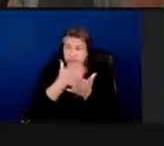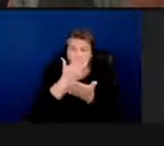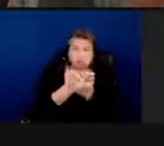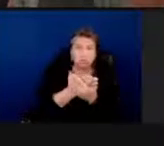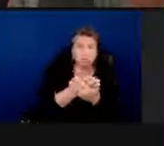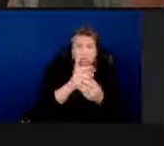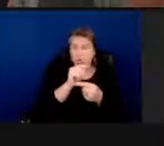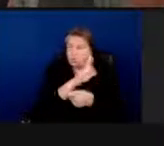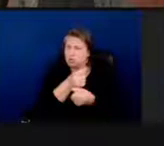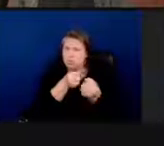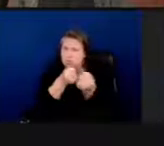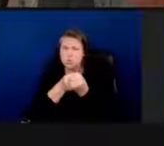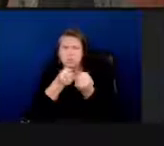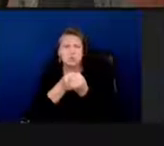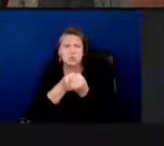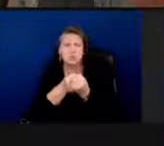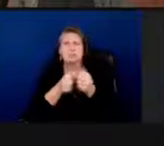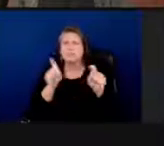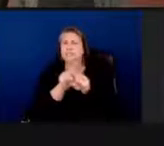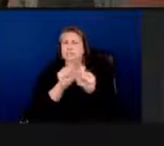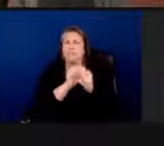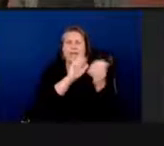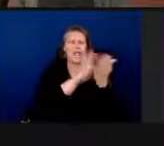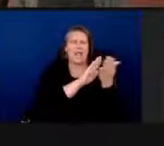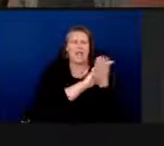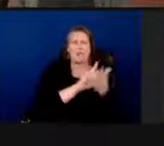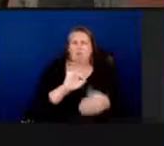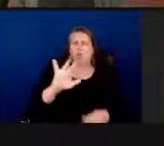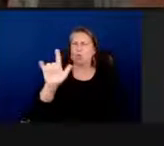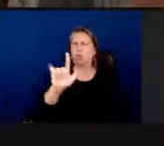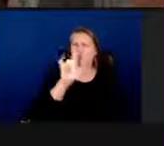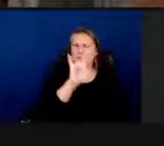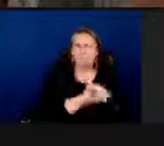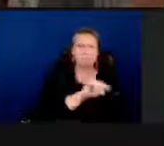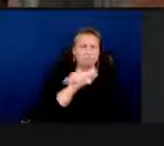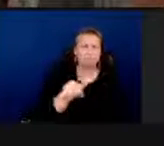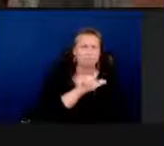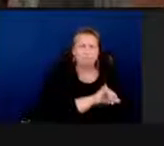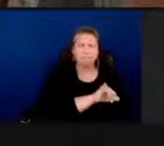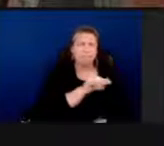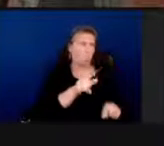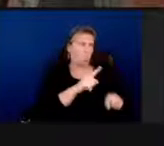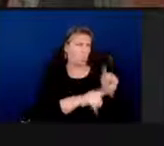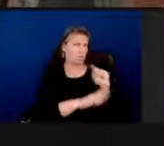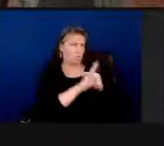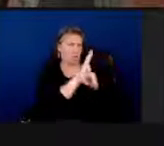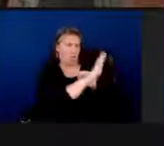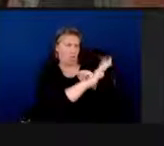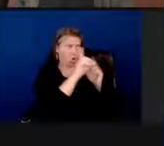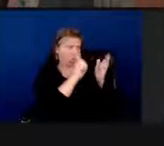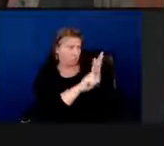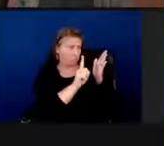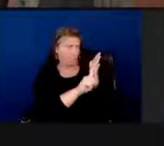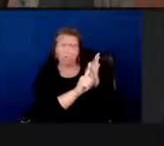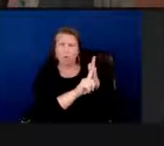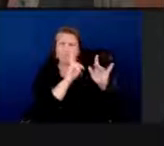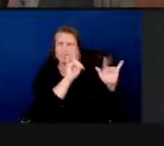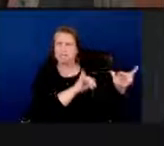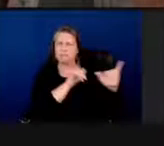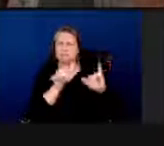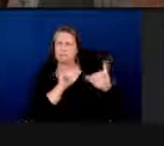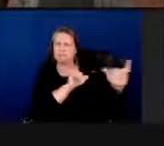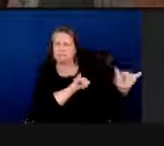بطريقة جيدة ويحصل على الدعم كما يحصل في الأكاديميات الأخرى، وأن يكون لدينا مدربين.